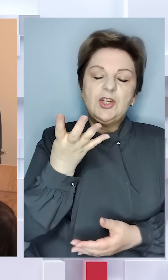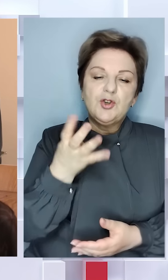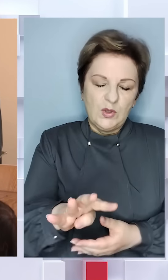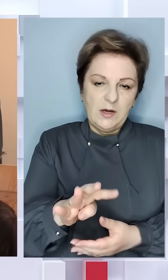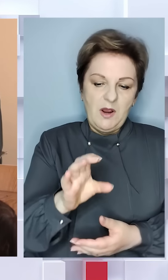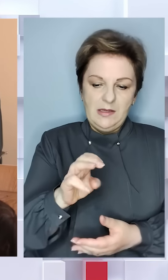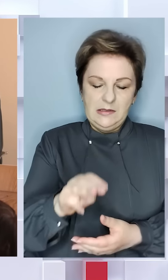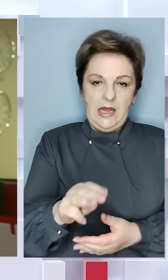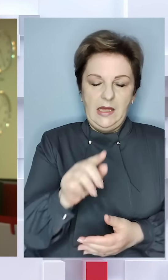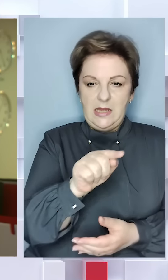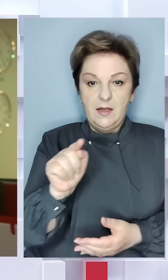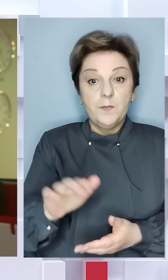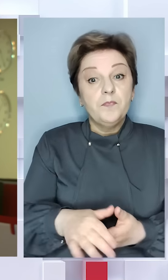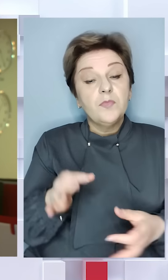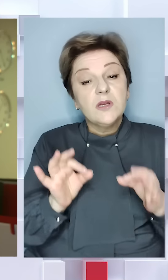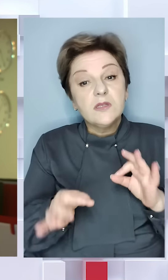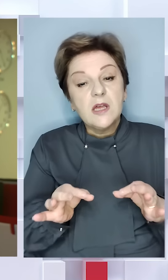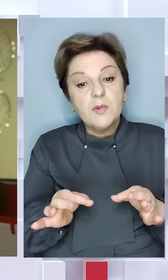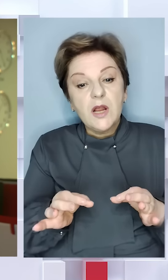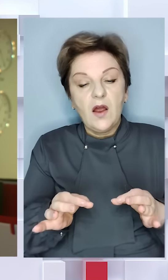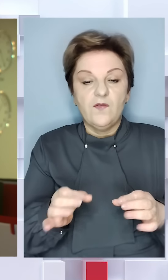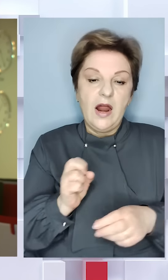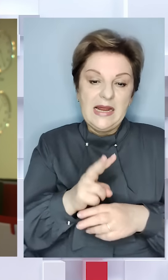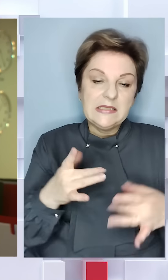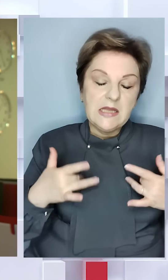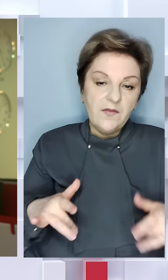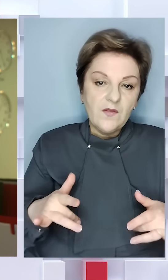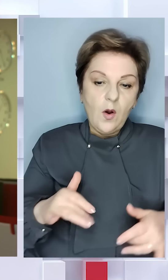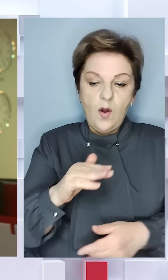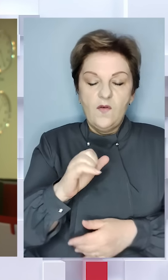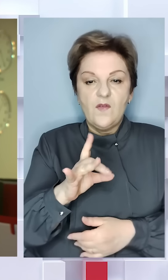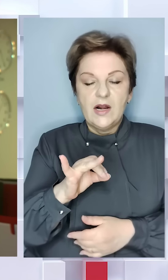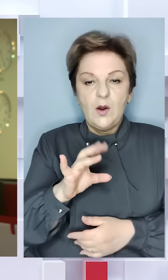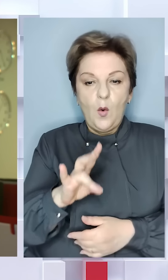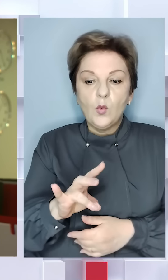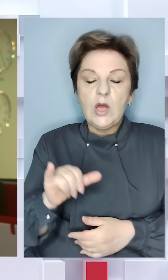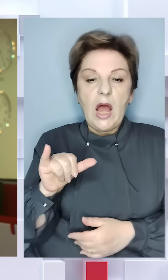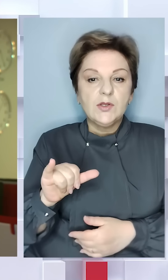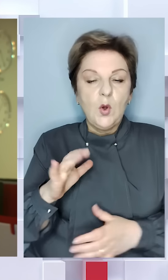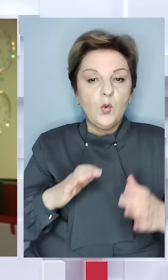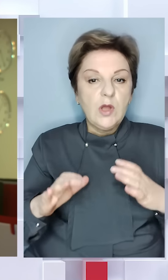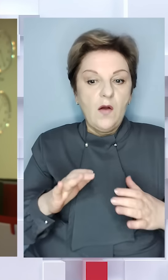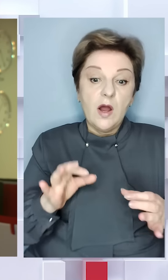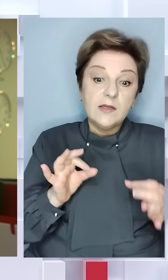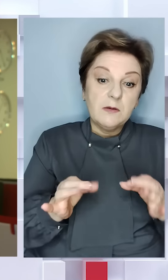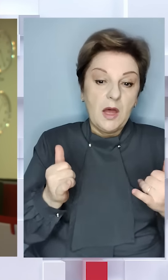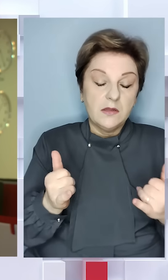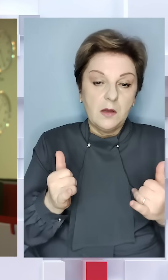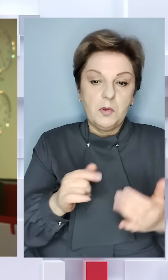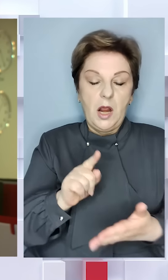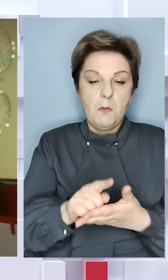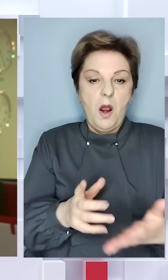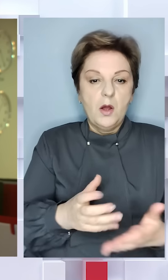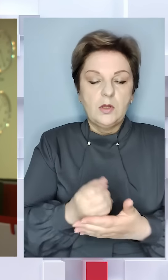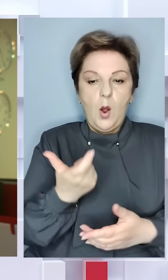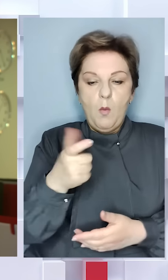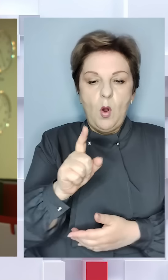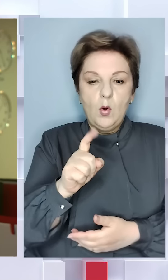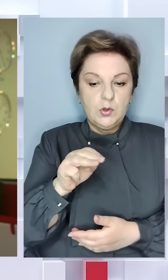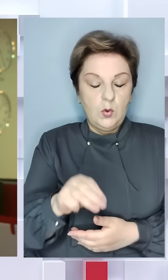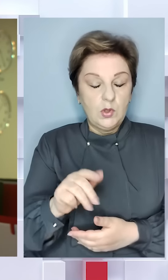статтями. Чи справедливо звільнили Ірину Фаріон з університету і чи справедливо тепер мають заплатити понад 100